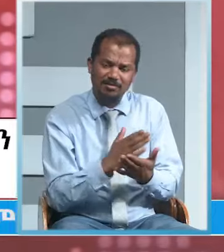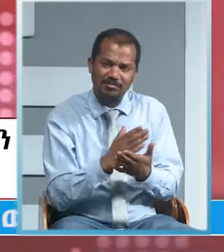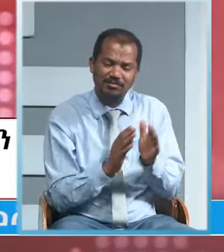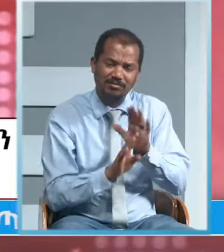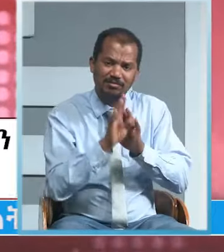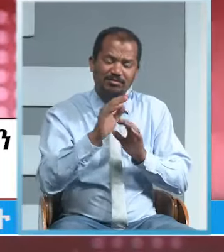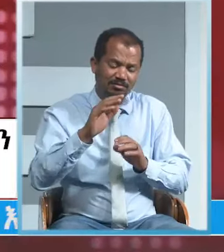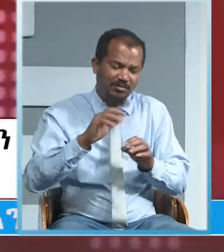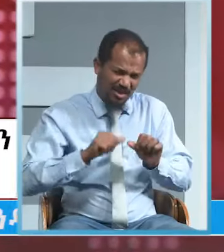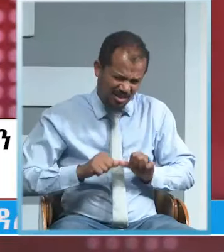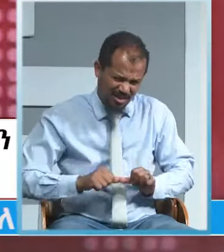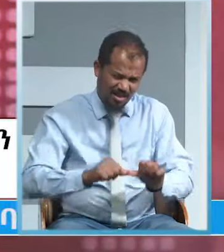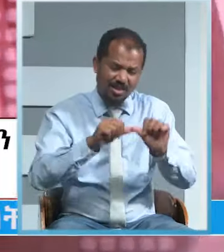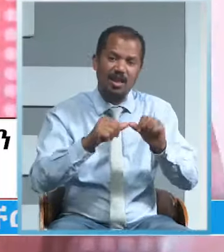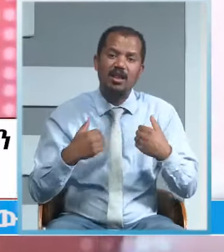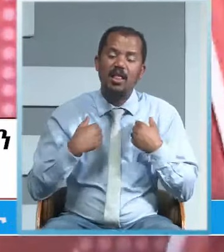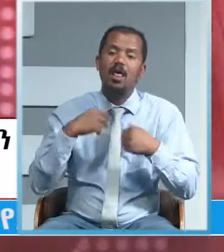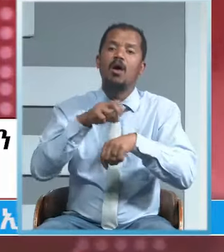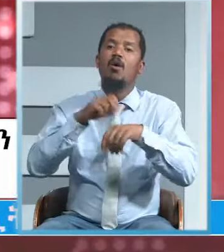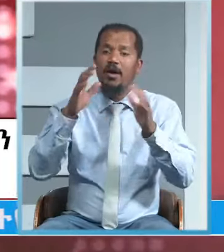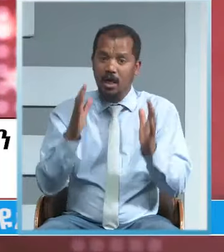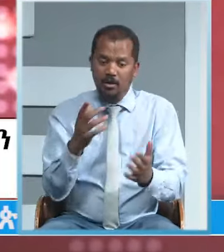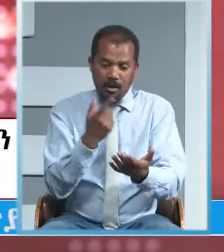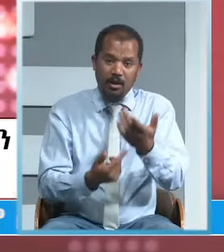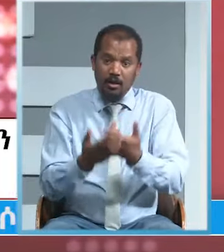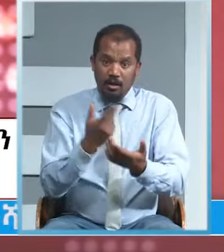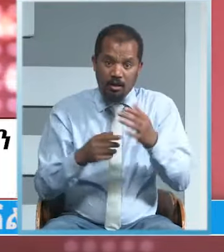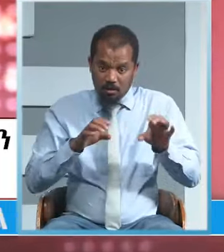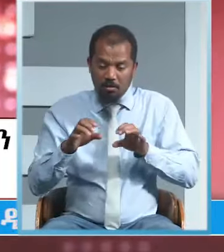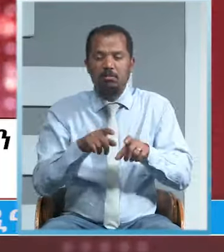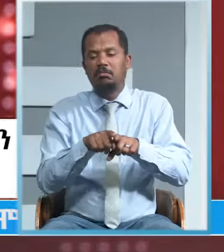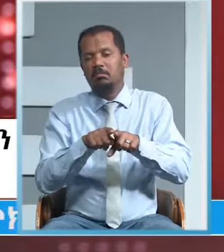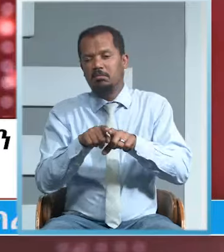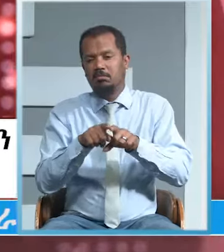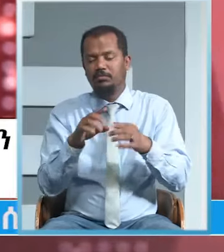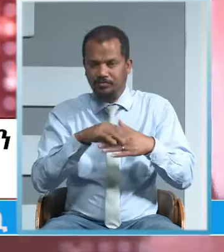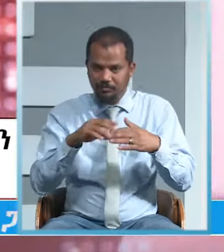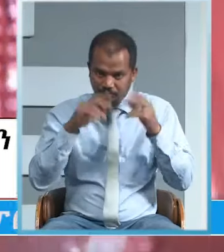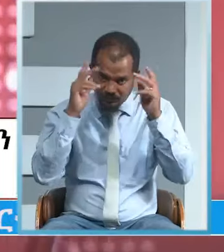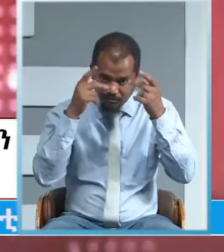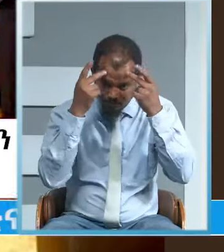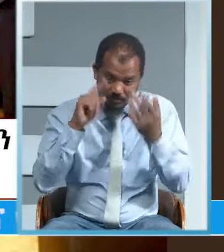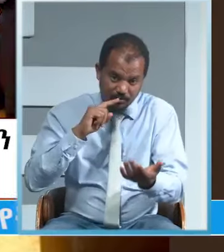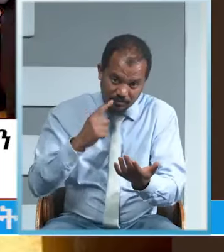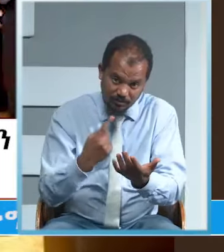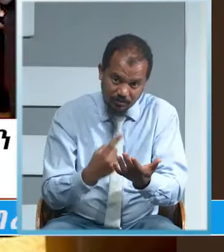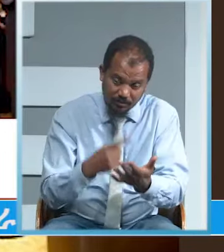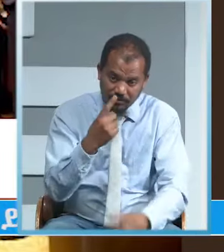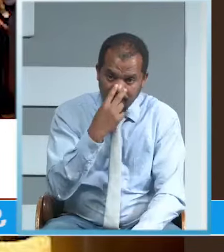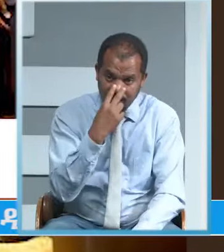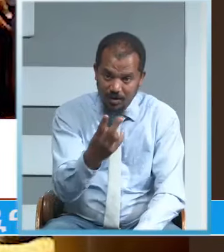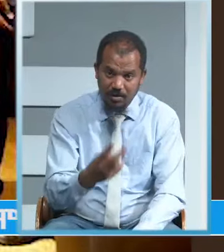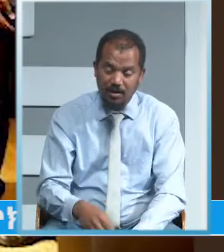ለማሳደግ ቀጣይነት ያለው ወቅታዊ ውይይቶችን ለማድረግ መስማማታቸውን የገንዘብ ሚኒስቴር መረጃ